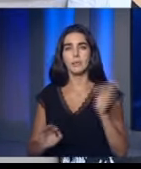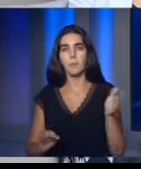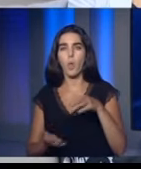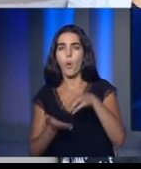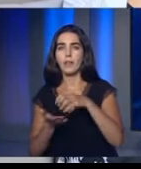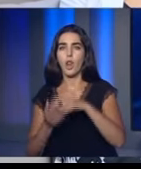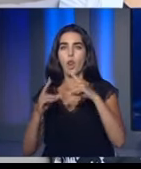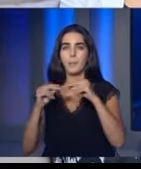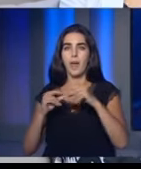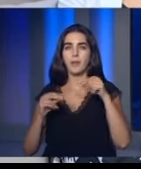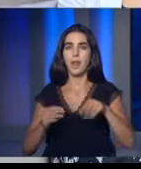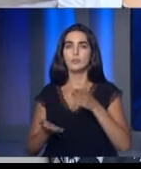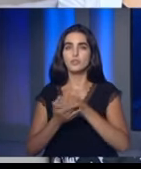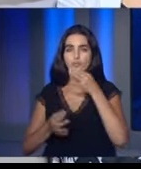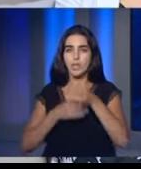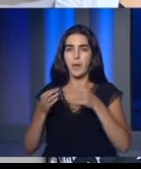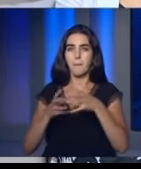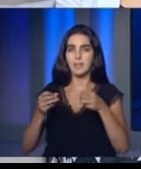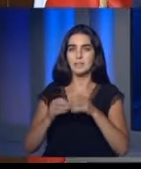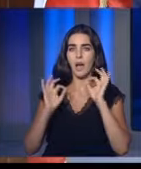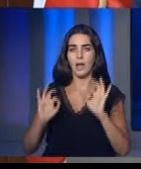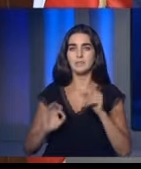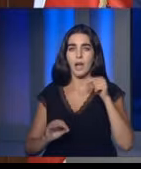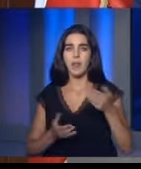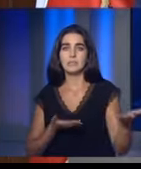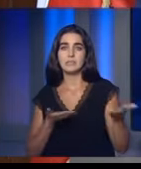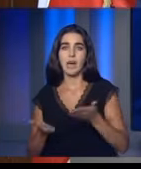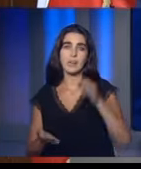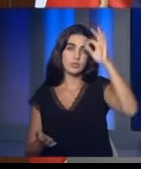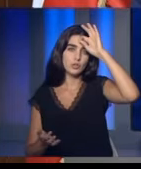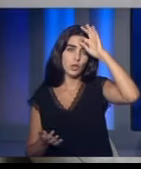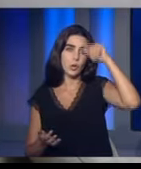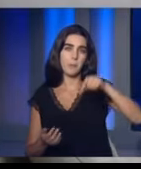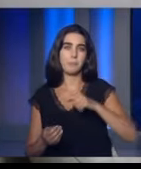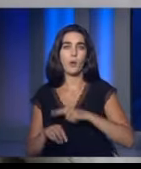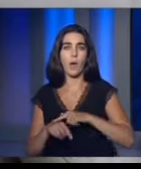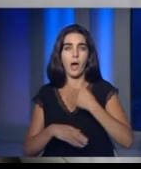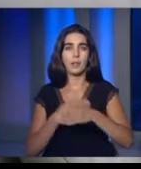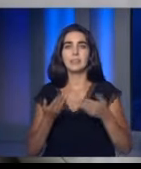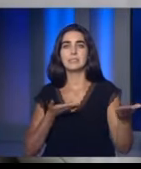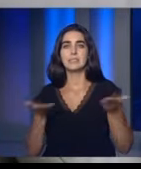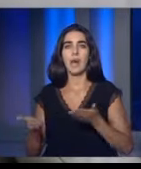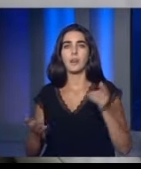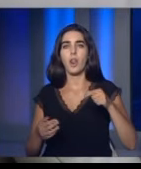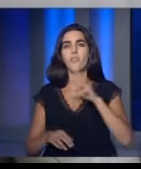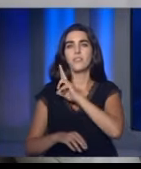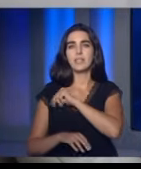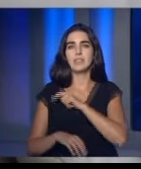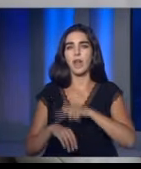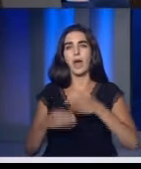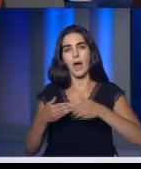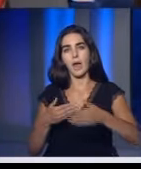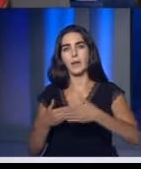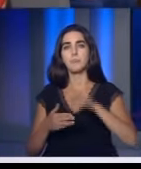مهاجرين غير شرعيين. وعن الوضع في الجنوب اللبناني، شرحت المنسقة الخاصة أنها زارت الجنوب، وستكون